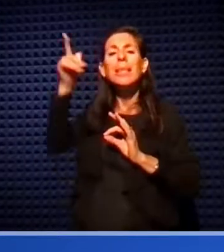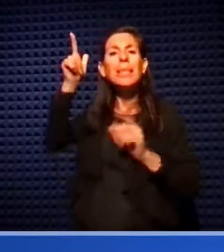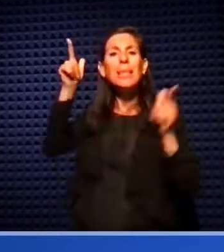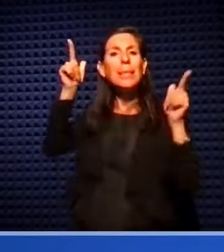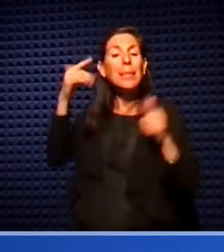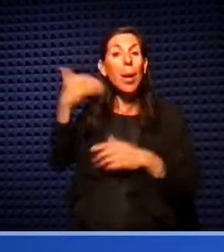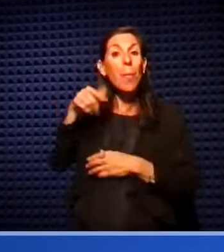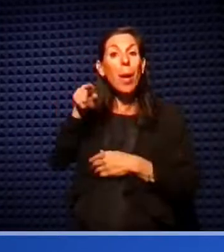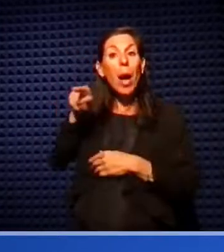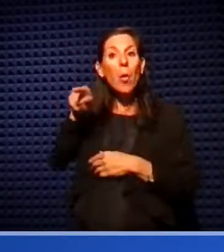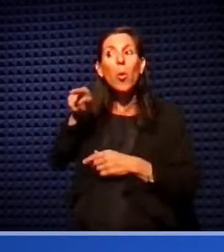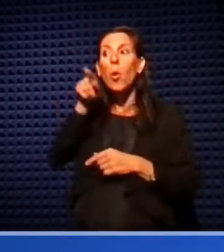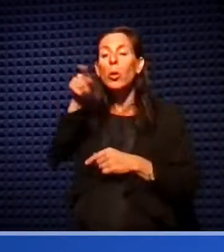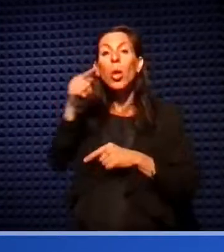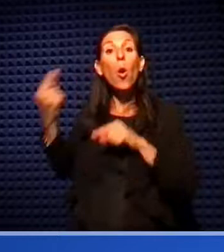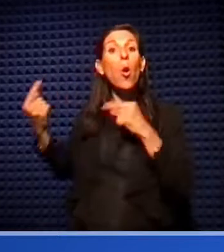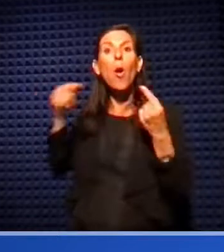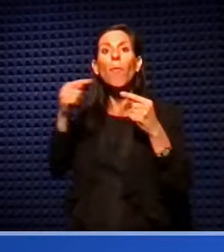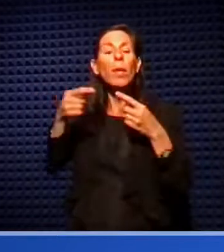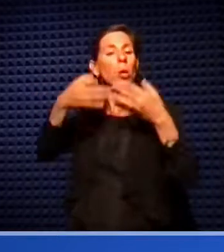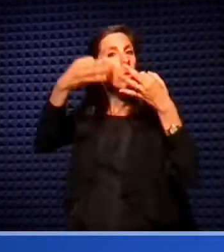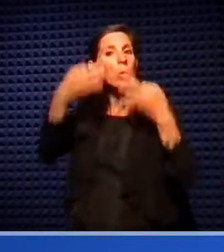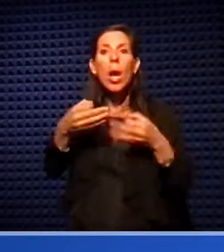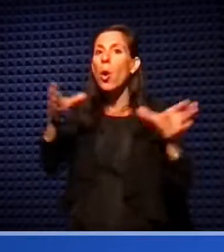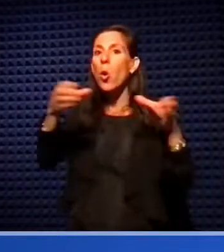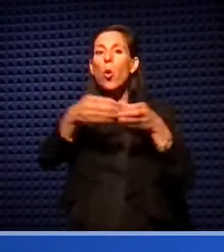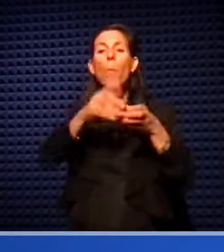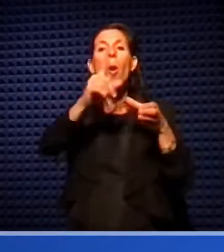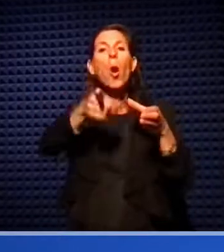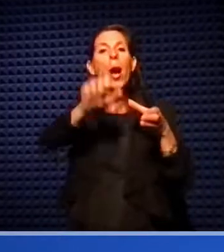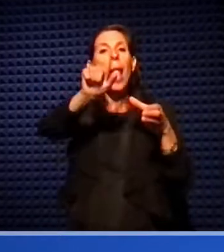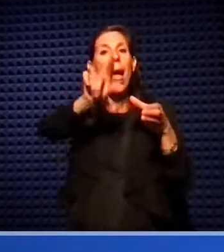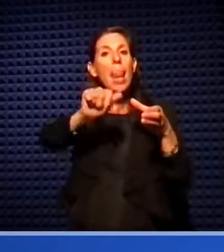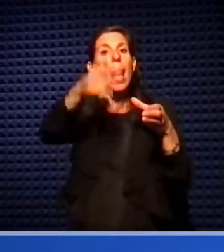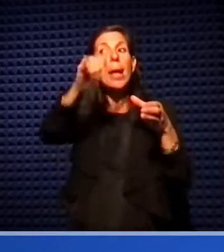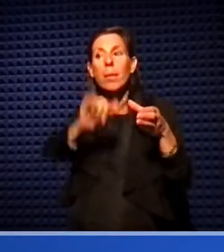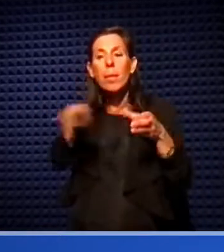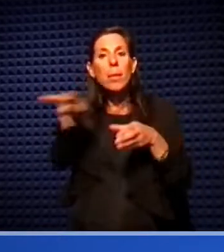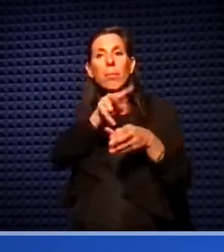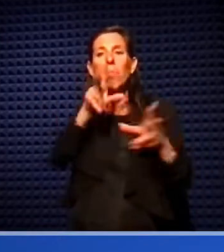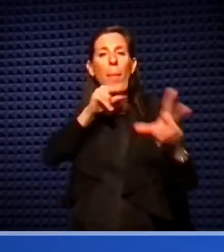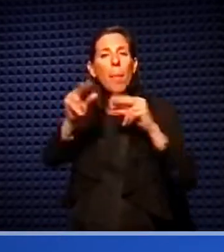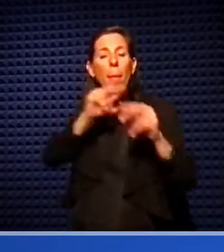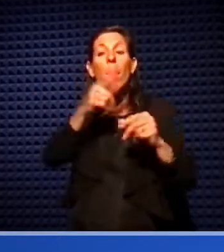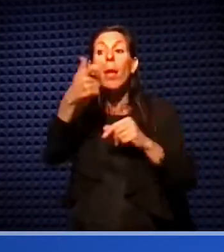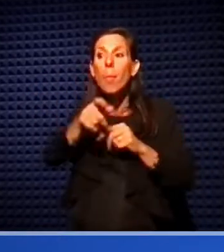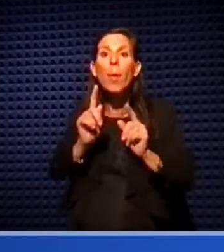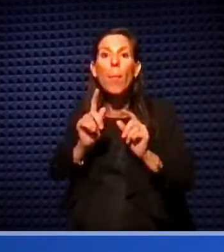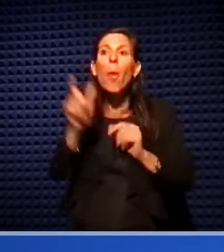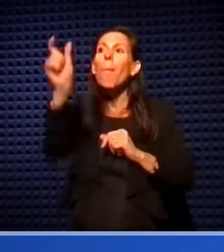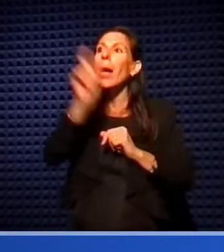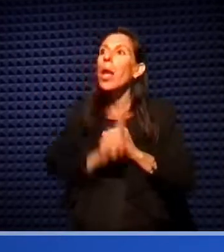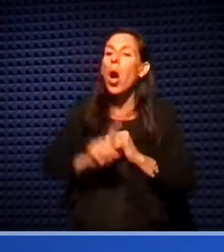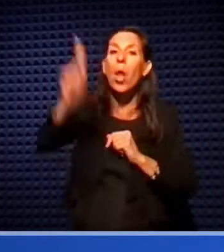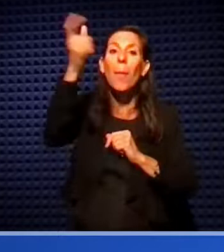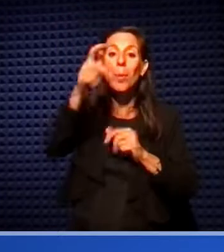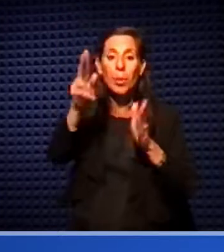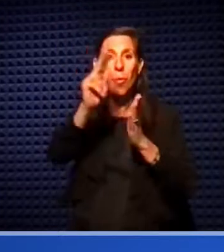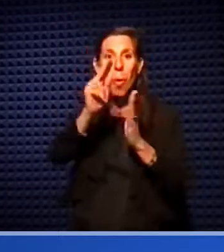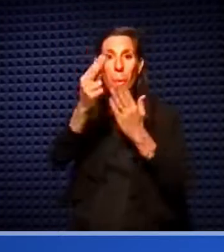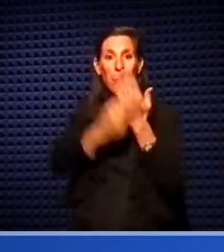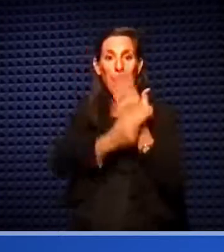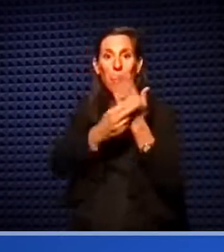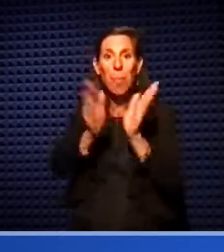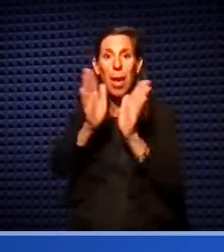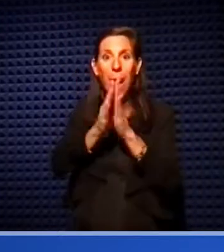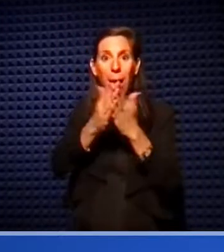ከመይ ገቢሩ ንቀዳሞት ክርስትያን ሰብ ገላትያ ነቲ ንወንጌል ብምቕባል ዝጀመርዎ ጉዕዞ ህይወት ሓርነት ክርስትና